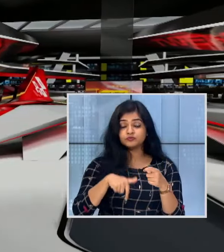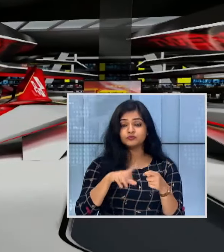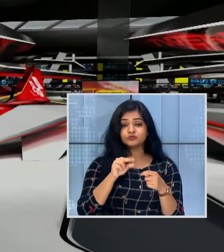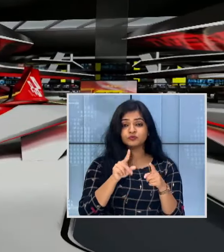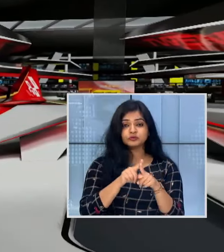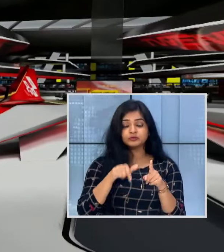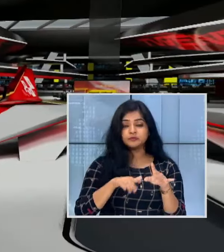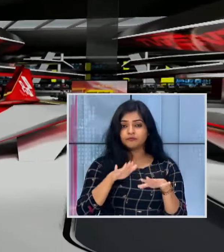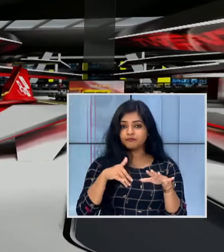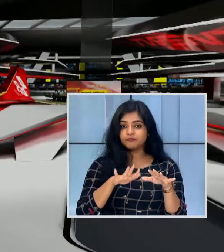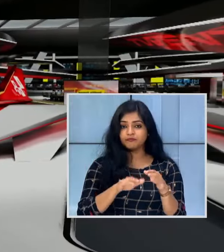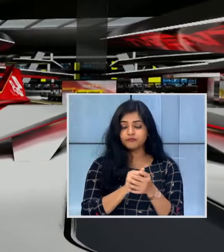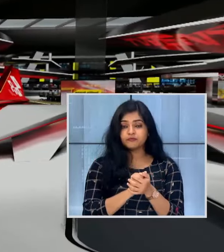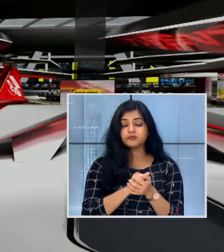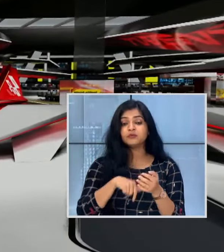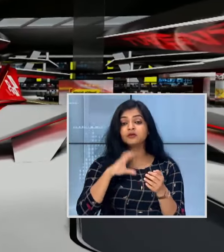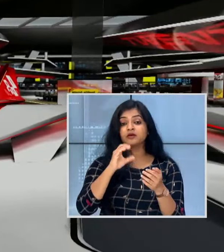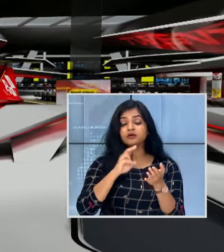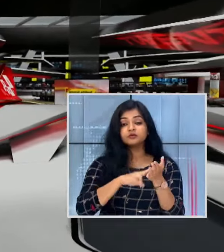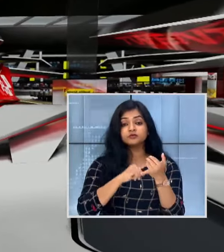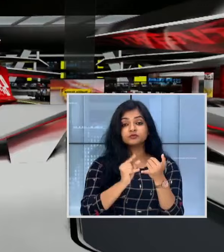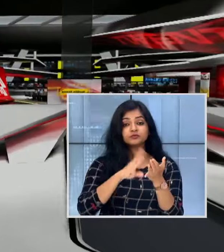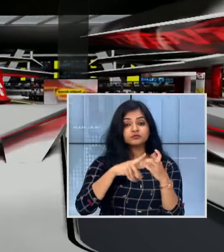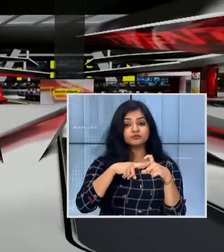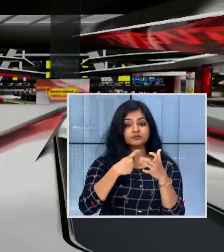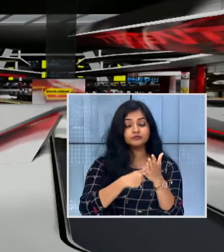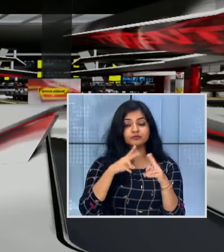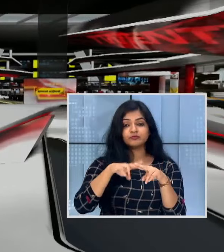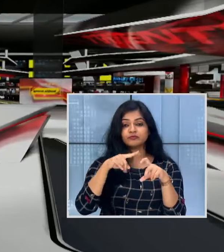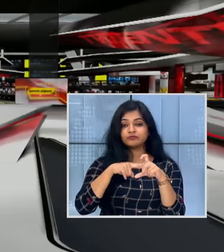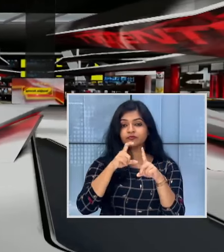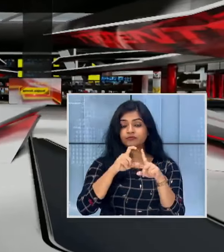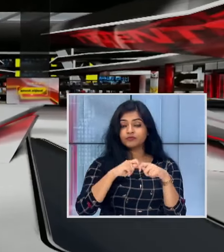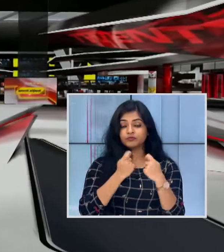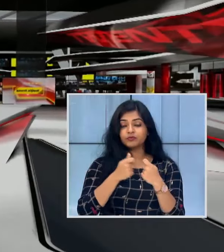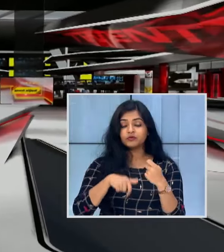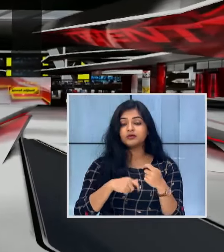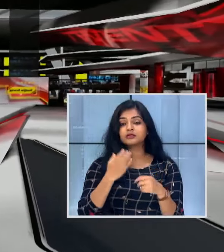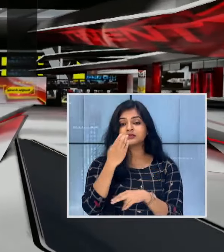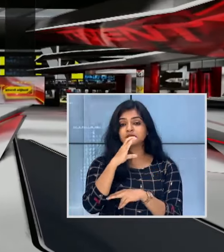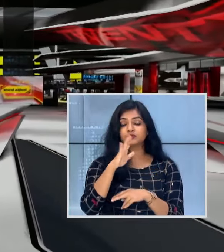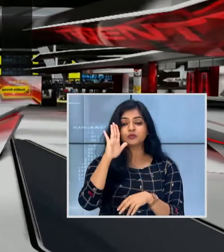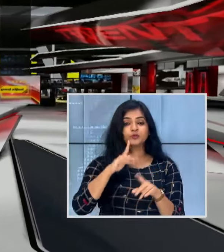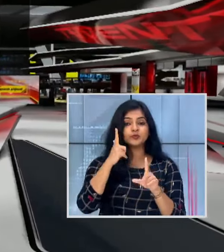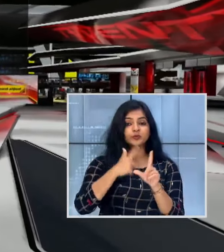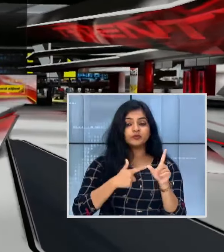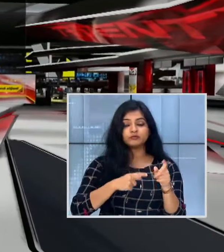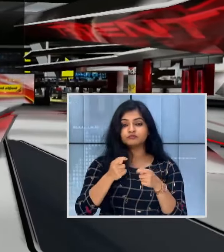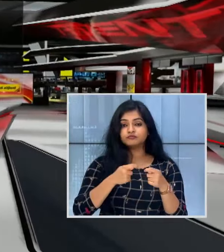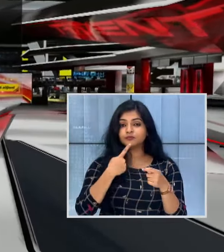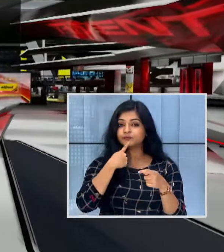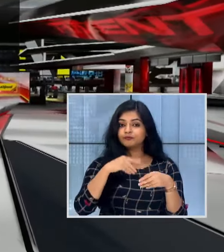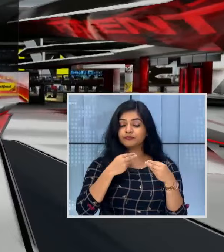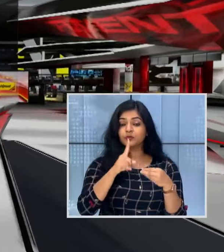എന്ന സാഹചര്യത്തിലാണ് ഇപ്പോൾ കൺസ്യൂമർ ഫെഡിൻ്റെ ക്രിസ്മസ് ചന്തകൾ ആരംഭിക്കുവാനും പുതുവത്സര ക്രിസ്മസ് ചന്തകൾ ആരംഭിക്കുവാനായി മുൻകൂറായി